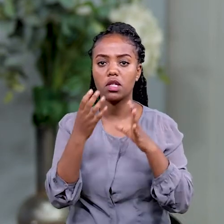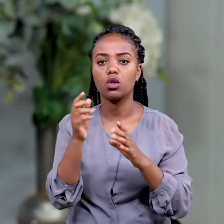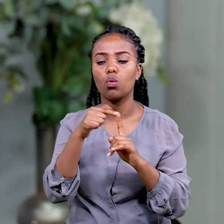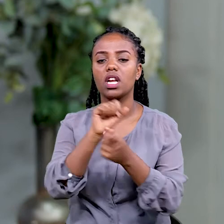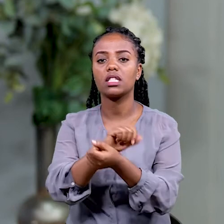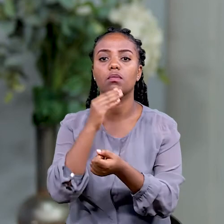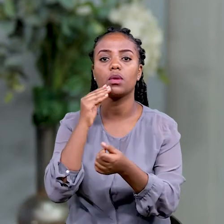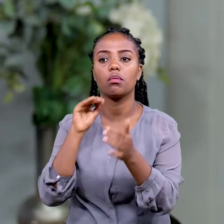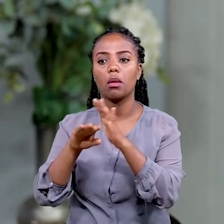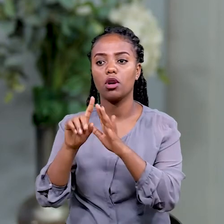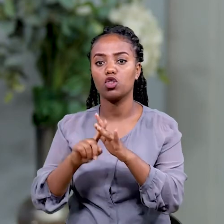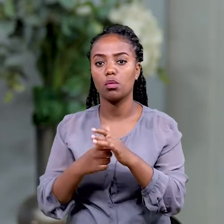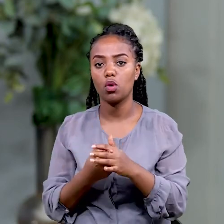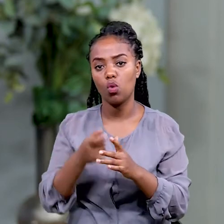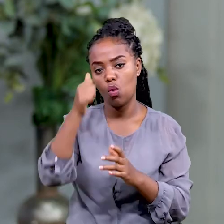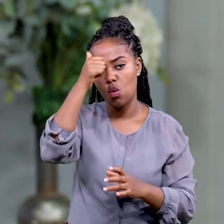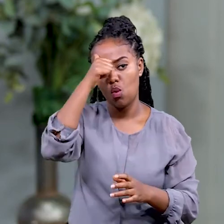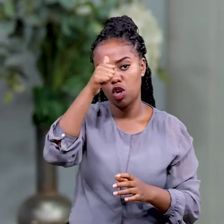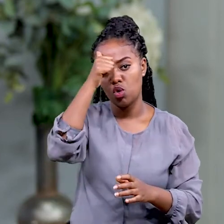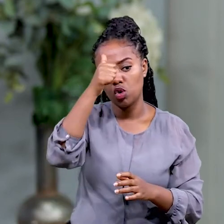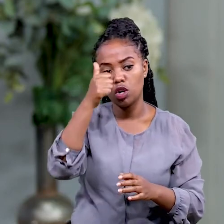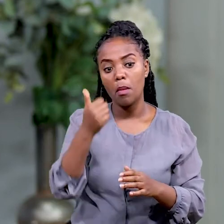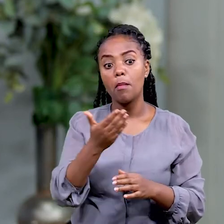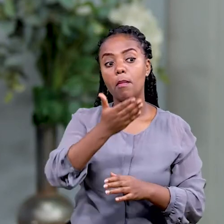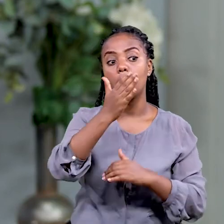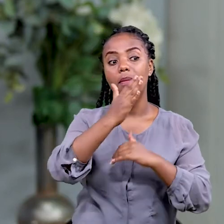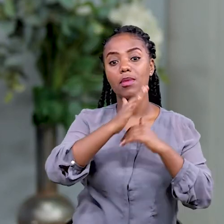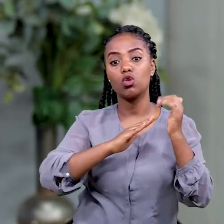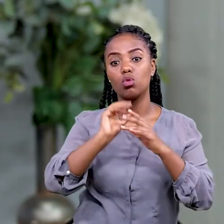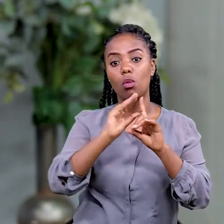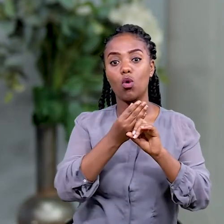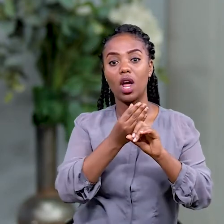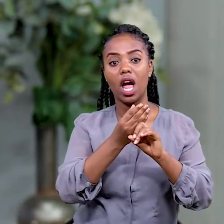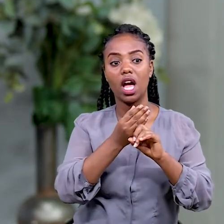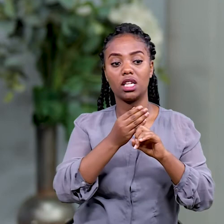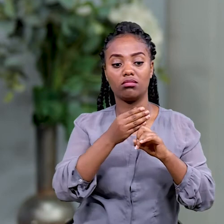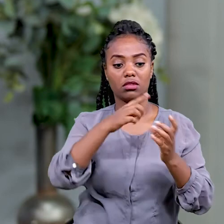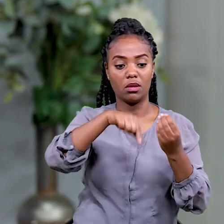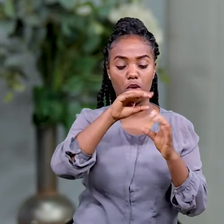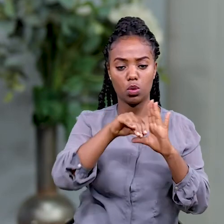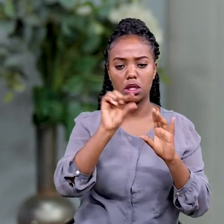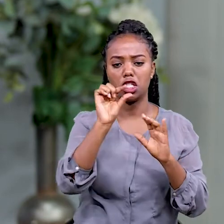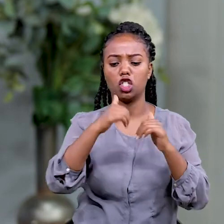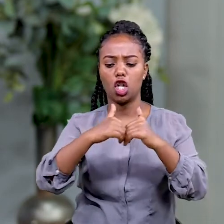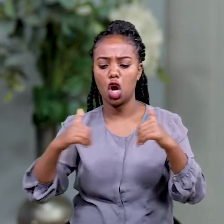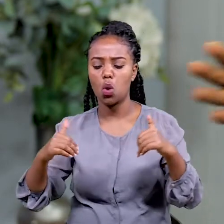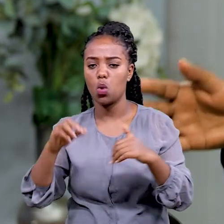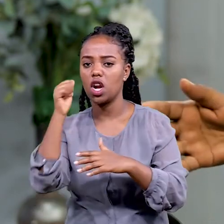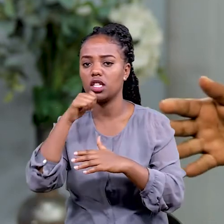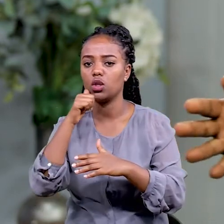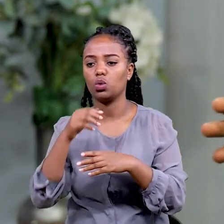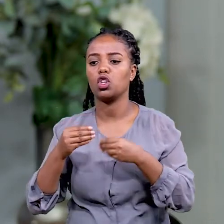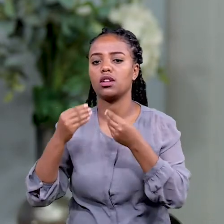ማረሚያ ቤት መግባት ሲጀምሩ ወንዶች በነበሩበት ግቢ ውስጥ የተወሰነ ቦታ ተከልለው